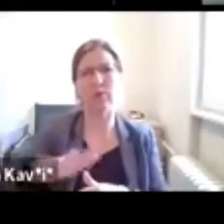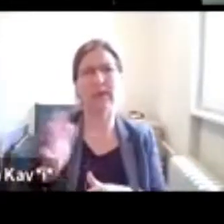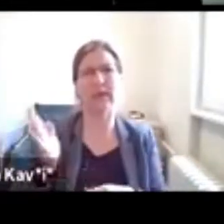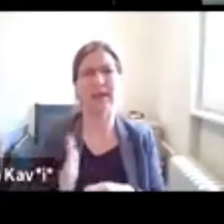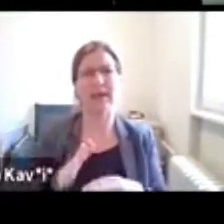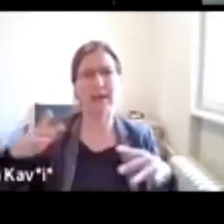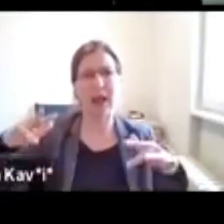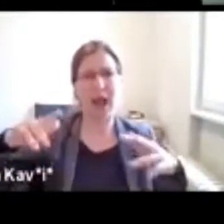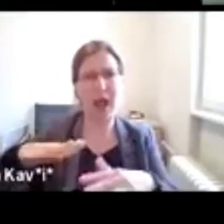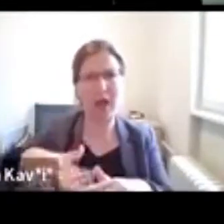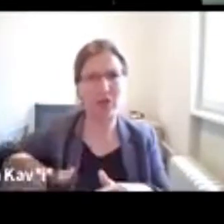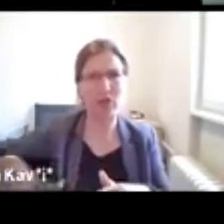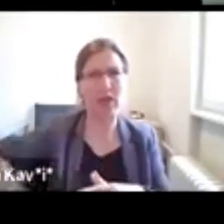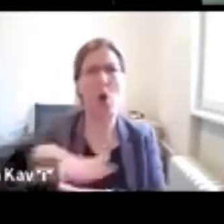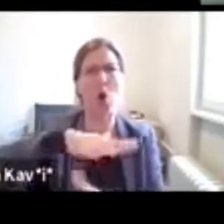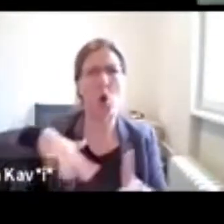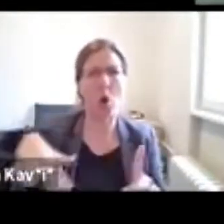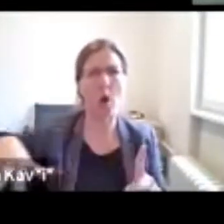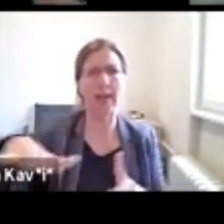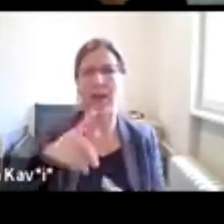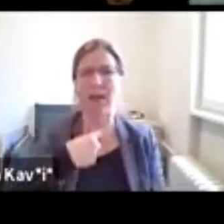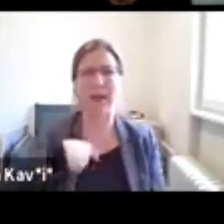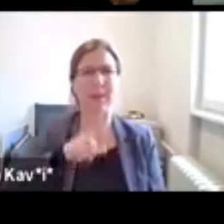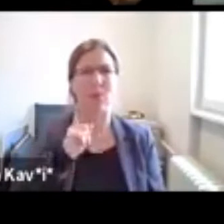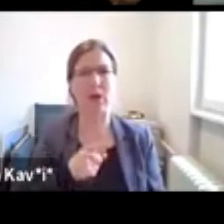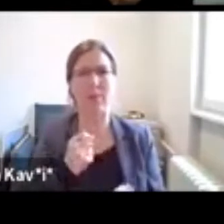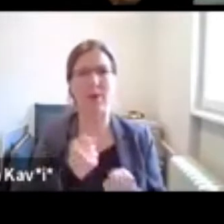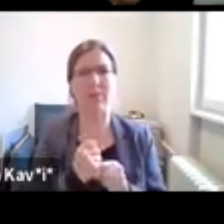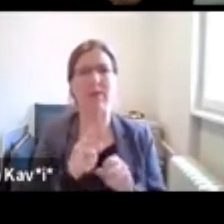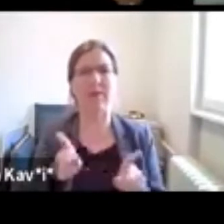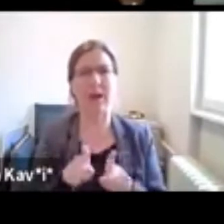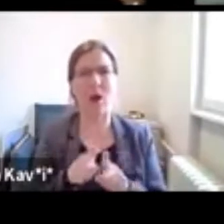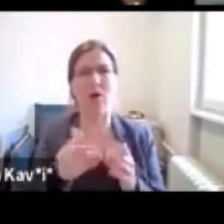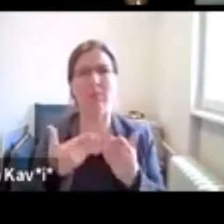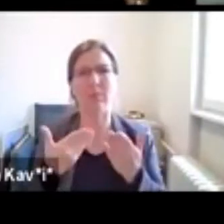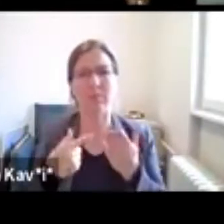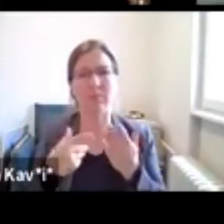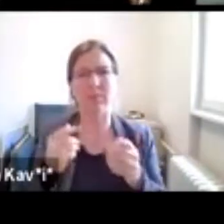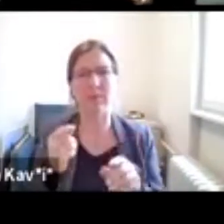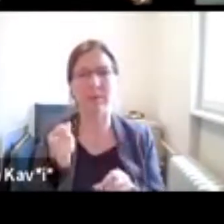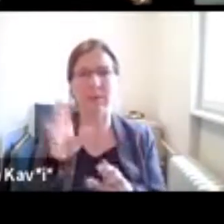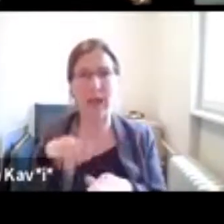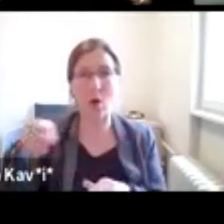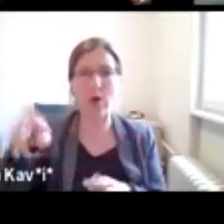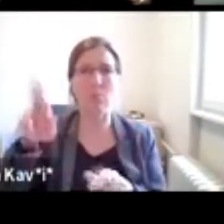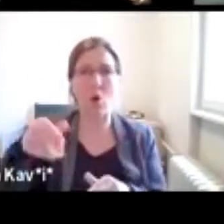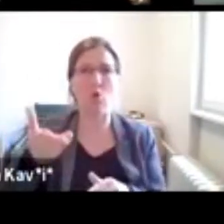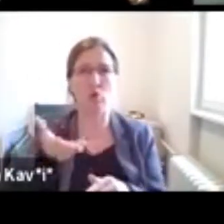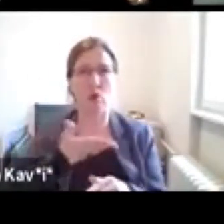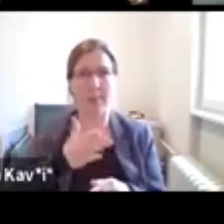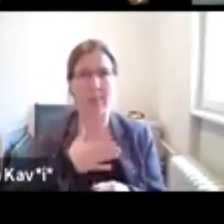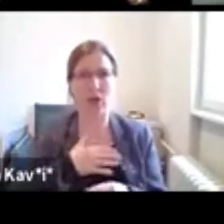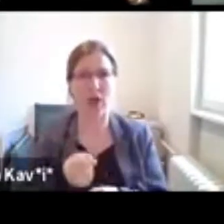s intelektualnim teškoćama, je da budemo dostupni. Da budemo dostupni, da budemo razumljivi, da